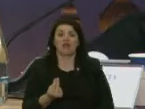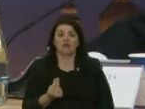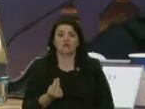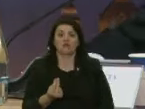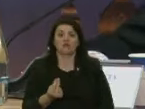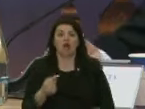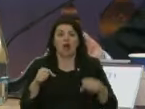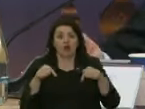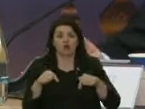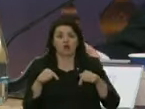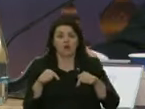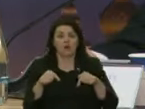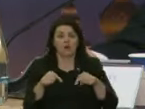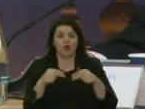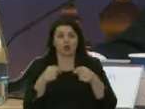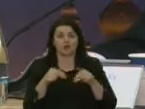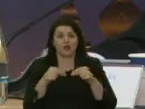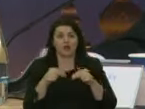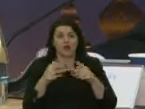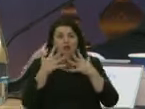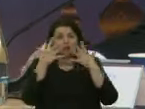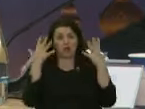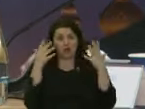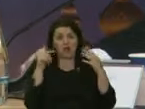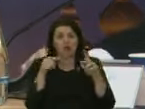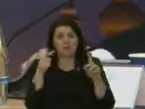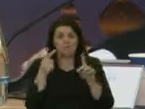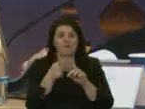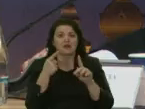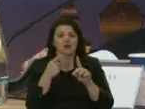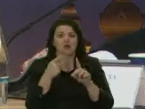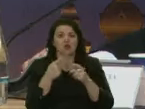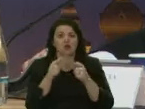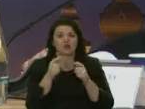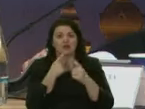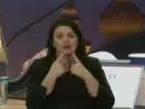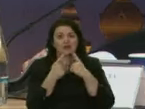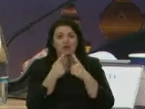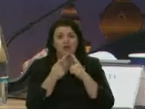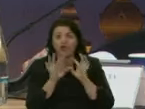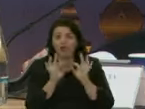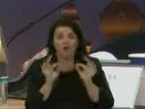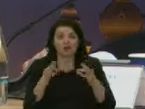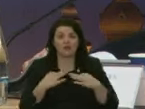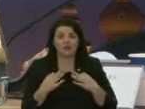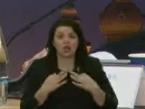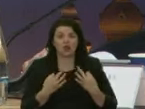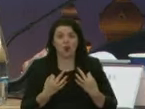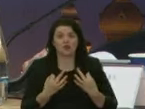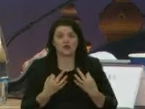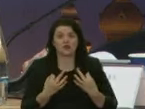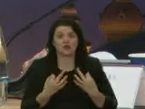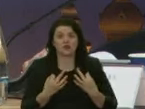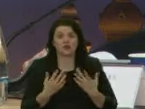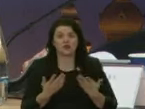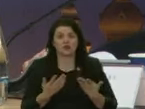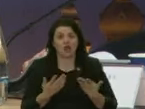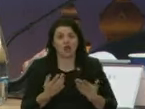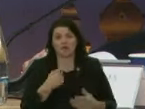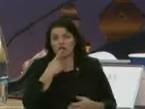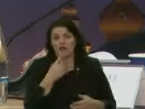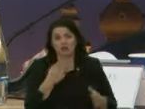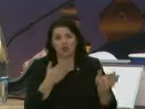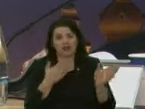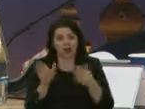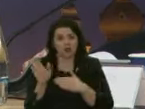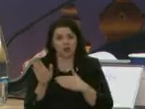în stare acum, la capătul liniei, să mă lămurească că de fapt ăsta e miza la toată discuția asta. Și foarte sănătoasă asta. Că dacă cineva avea capacitatea să mi-o spune de la